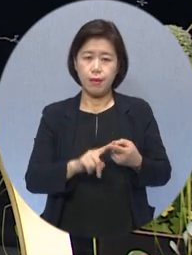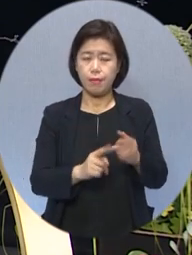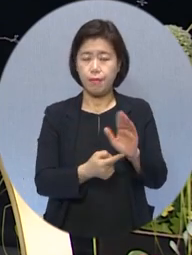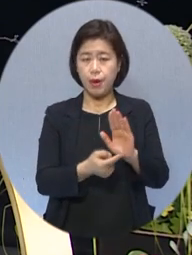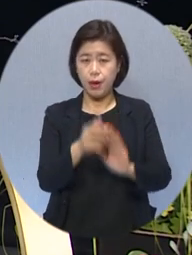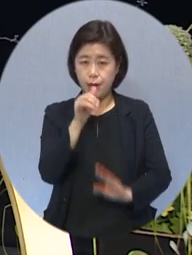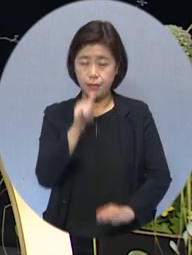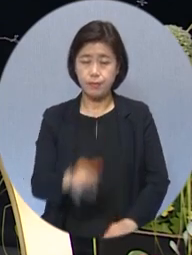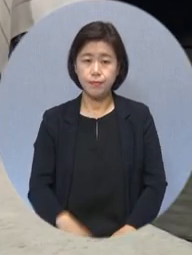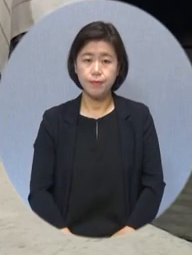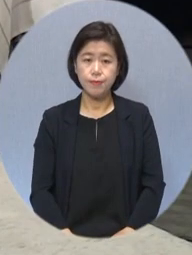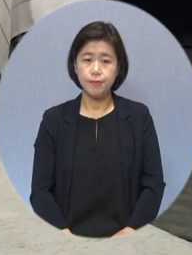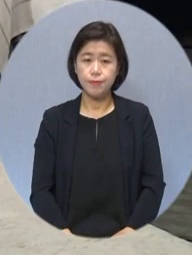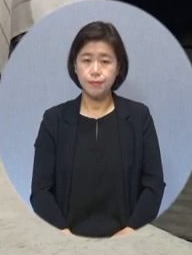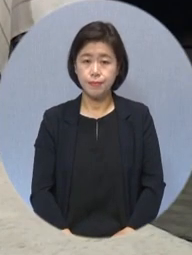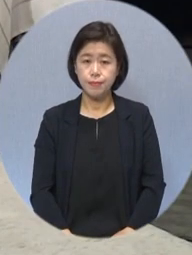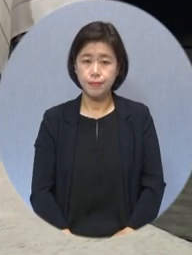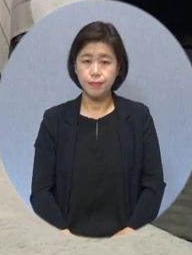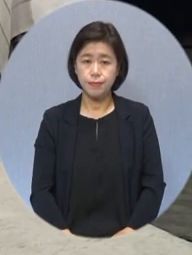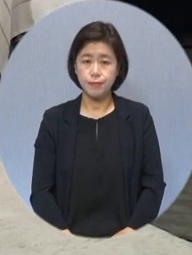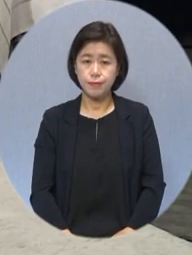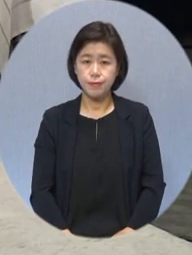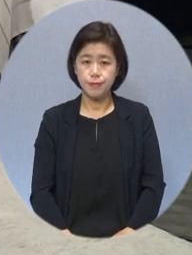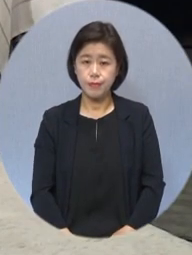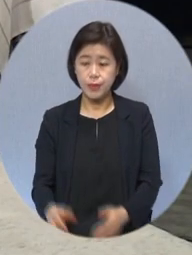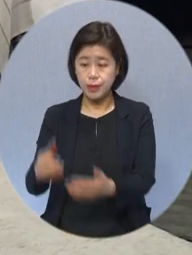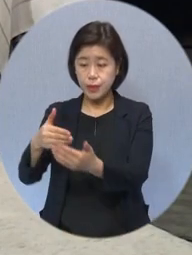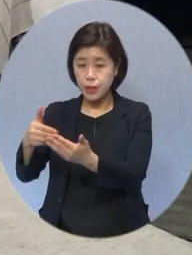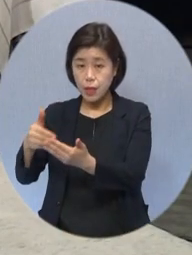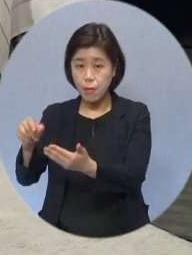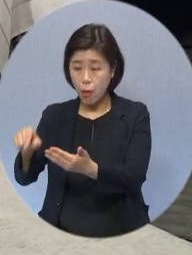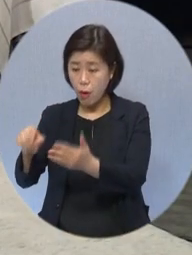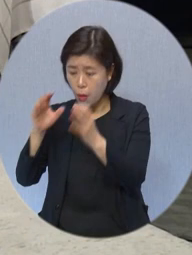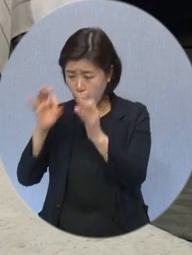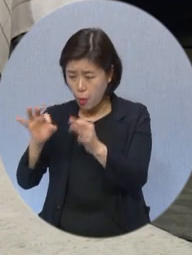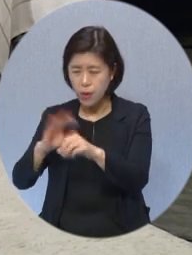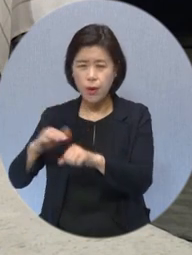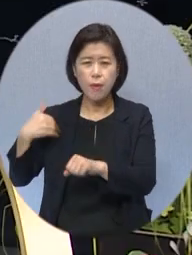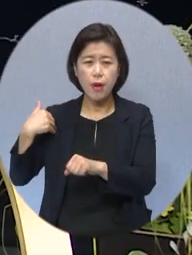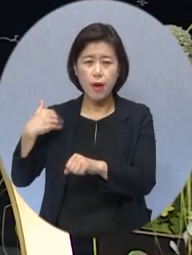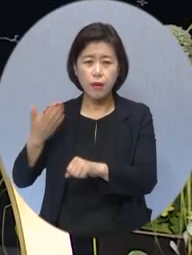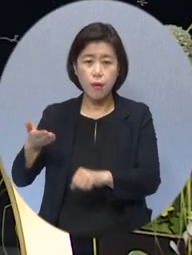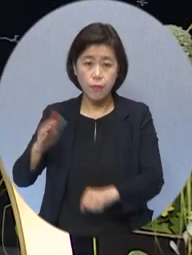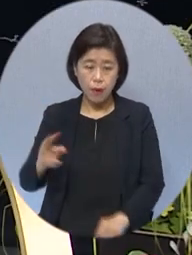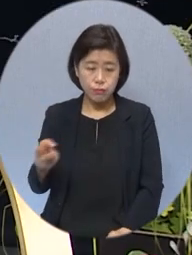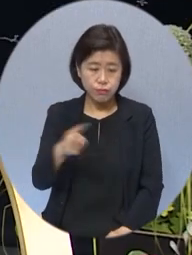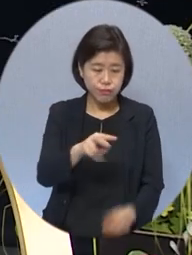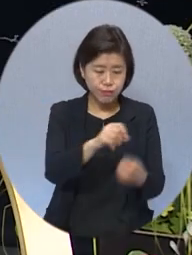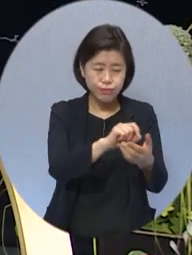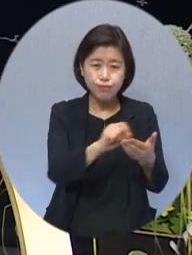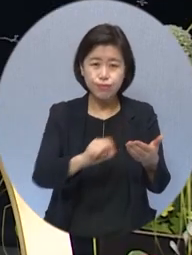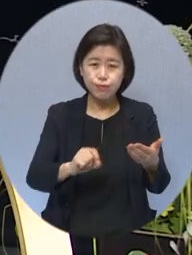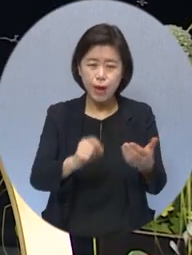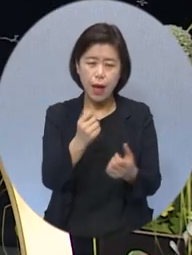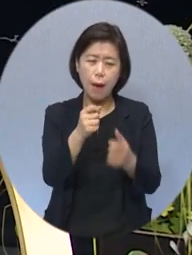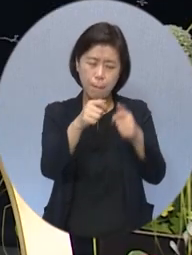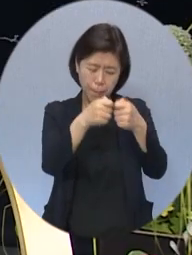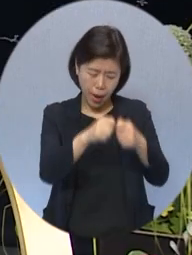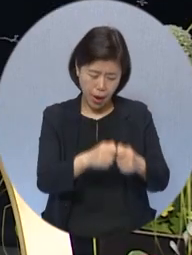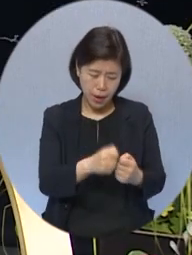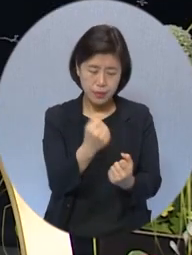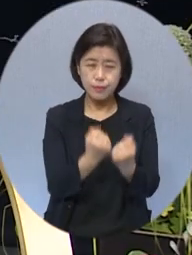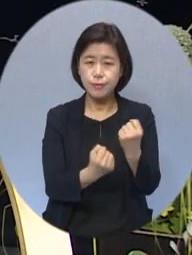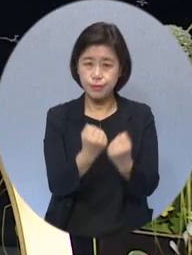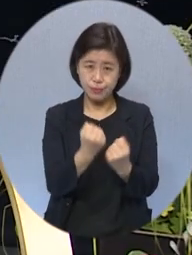고스란히 보여줍니다. 모두 그림에 없던 재창조입니다. 시인은 그림에 없는 어린